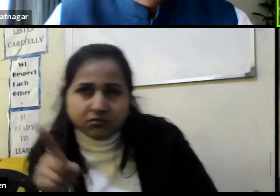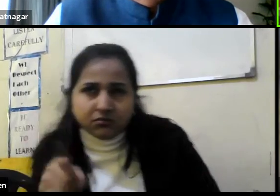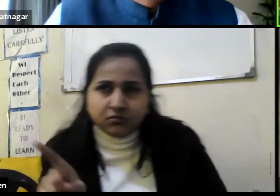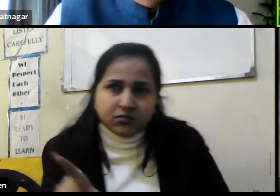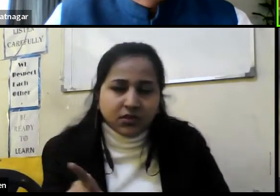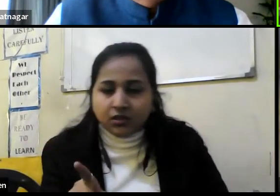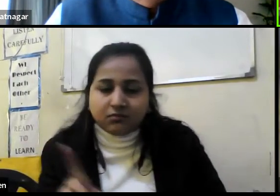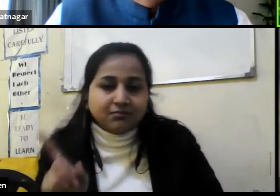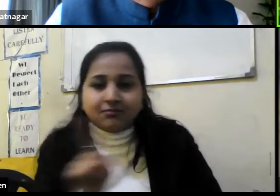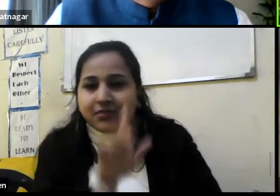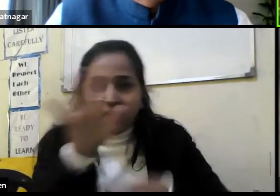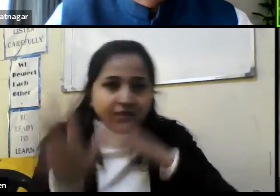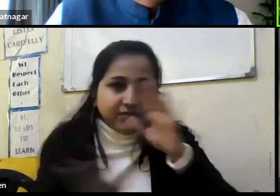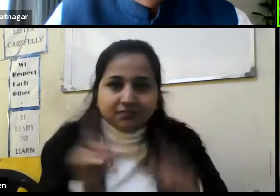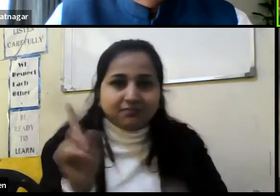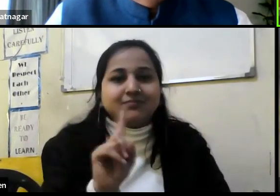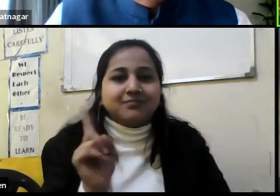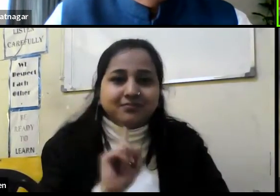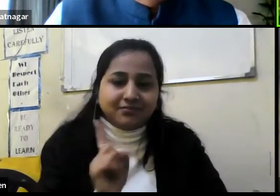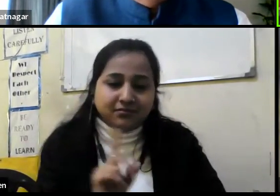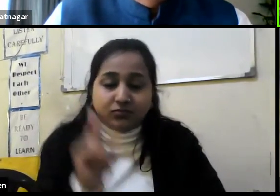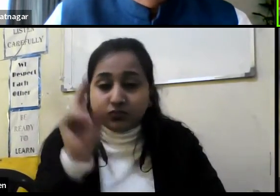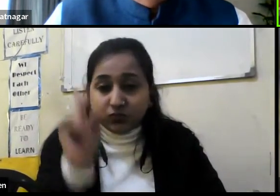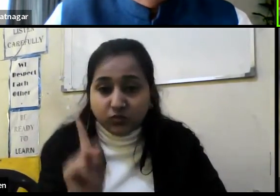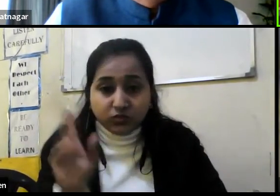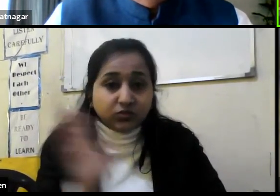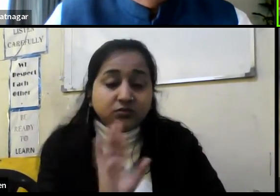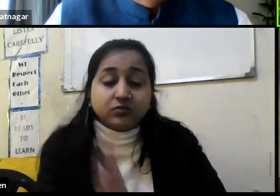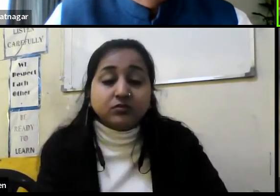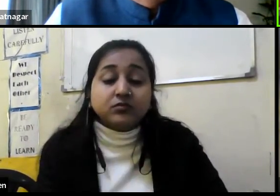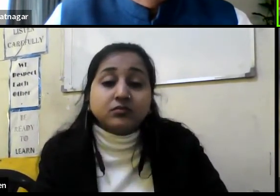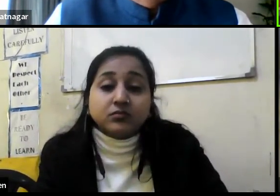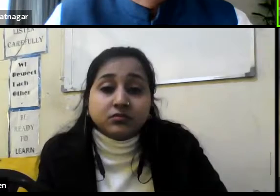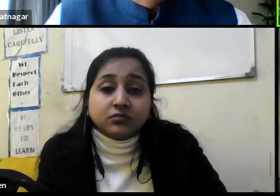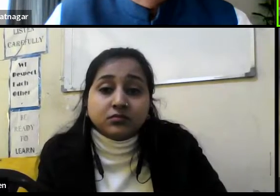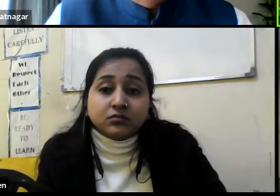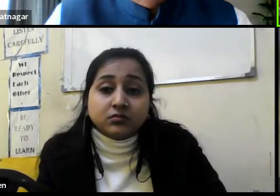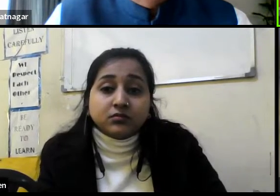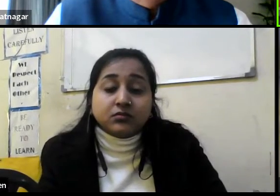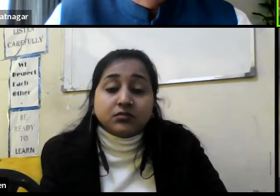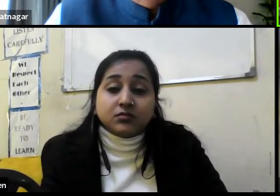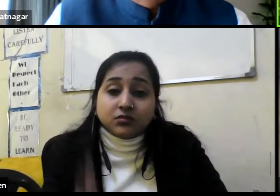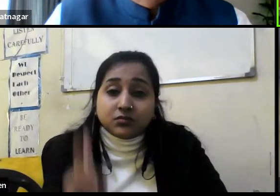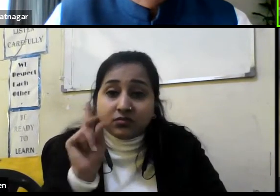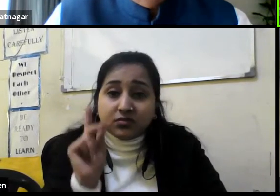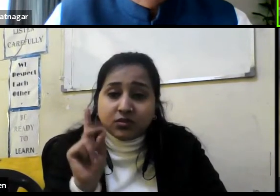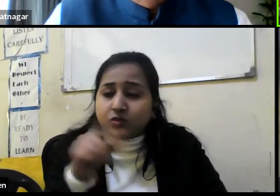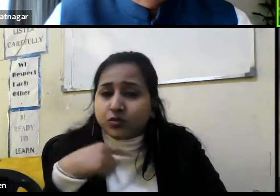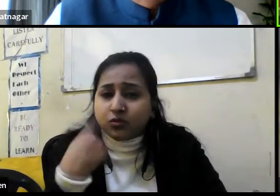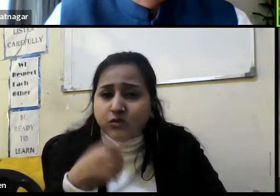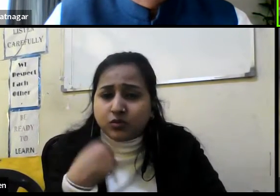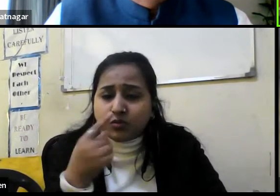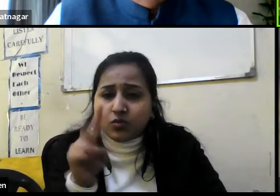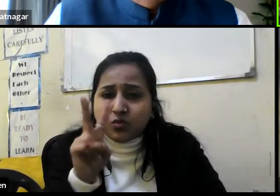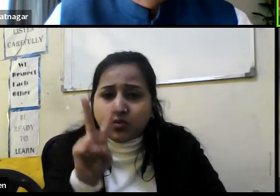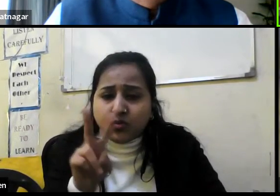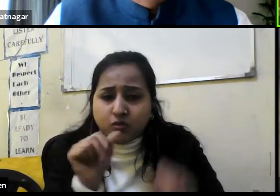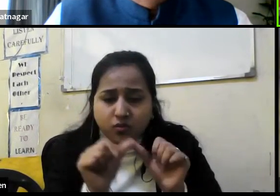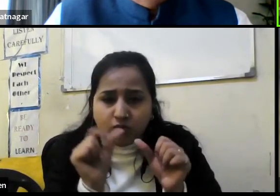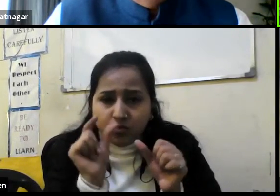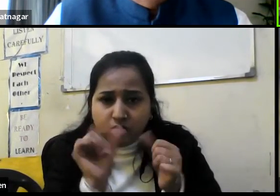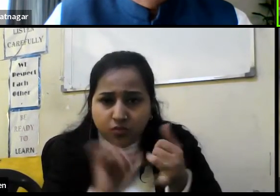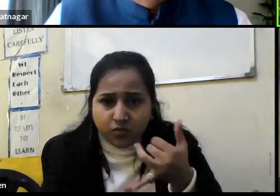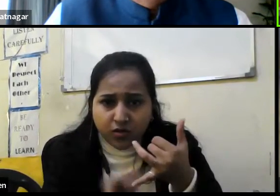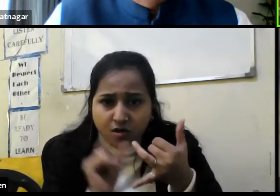बट। और दूसरा जो है ये किसी और ने कहा इस पे, वसुदेव कुटुंबकम, वर्ल्ड बीइंग वन